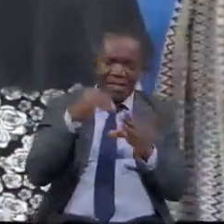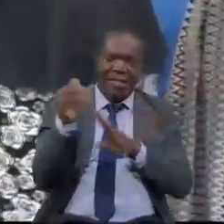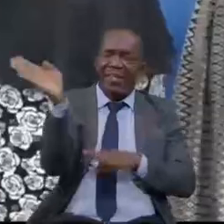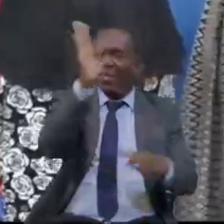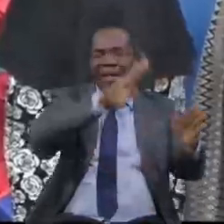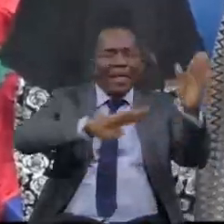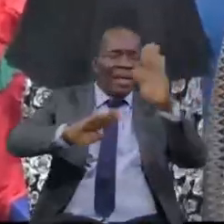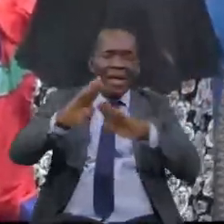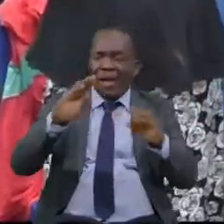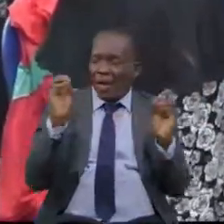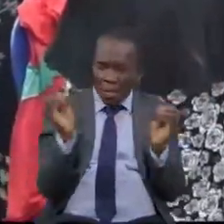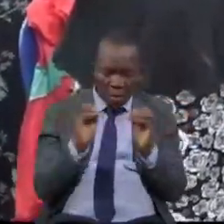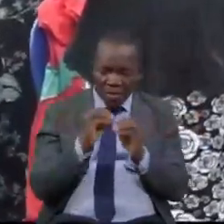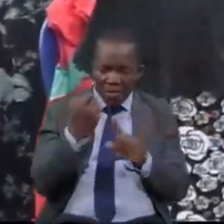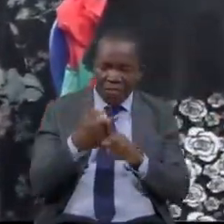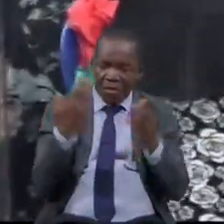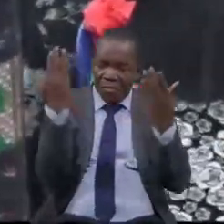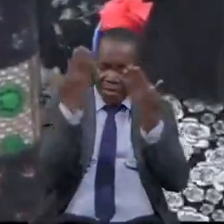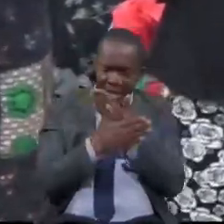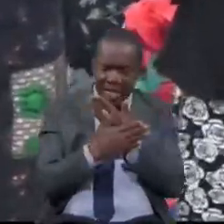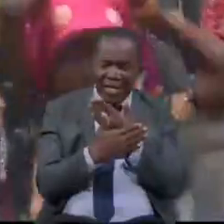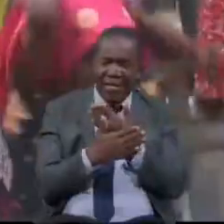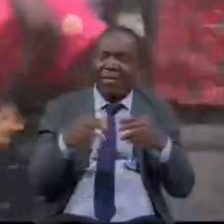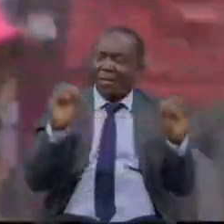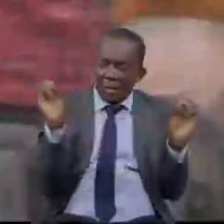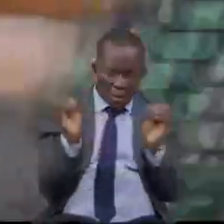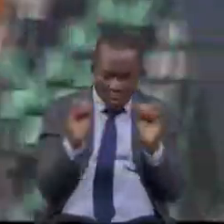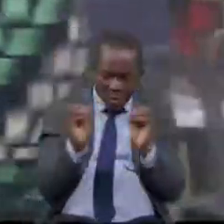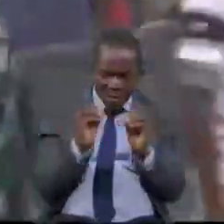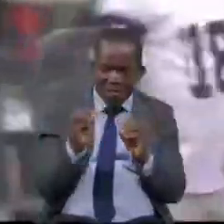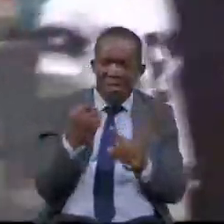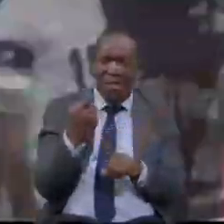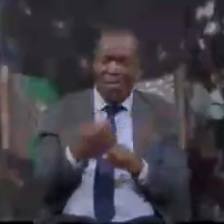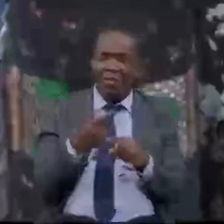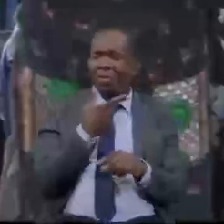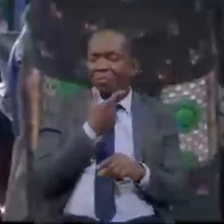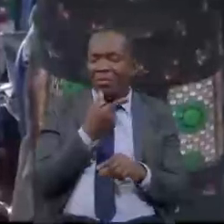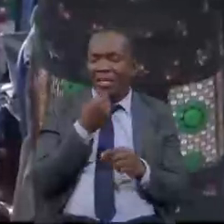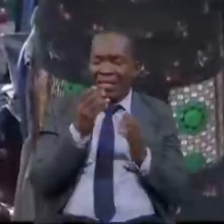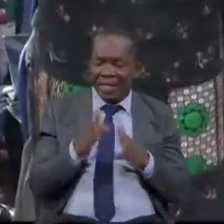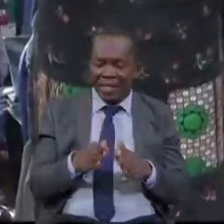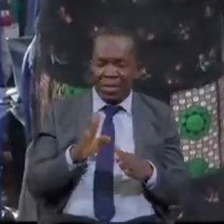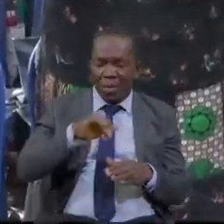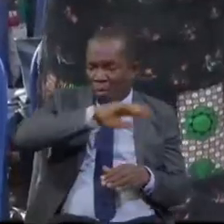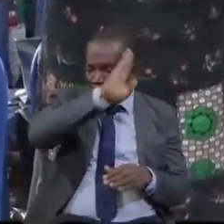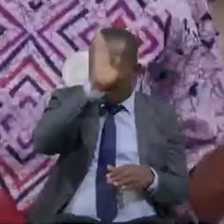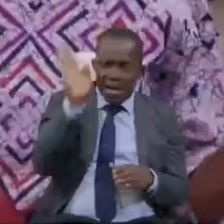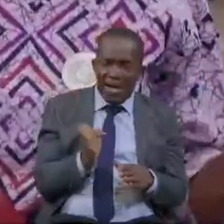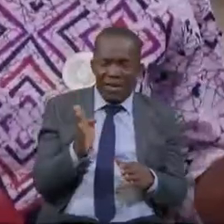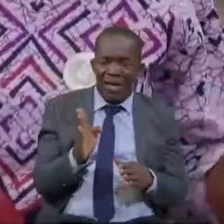ténèbres, rien venant des feux, des prétentieux ne pourra nuire ta vie au nom